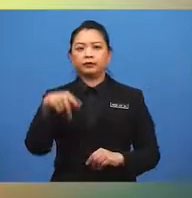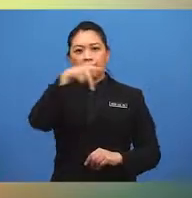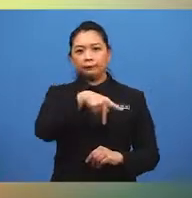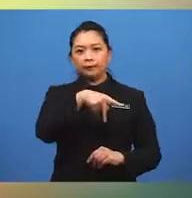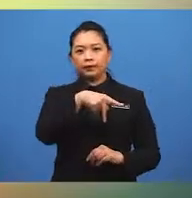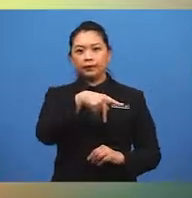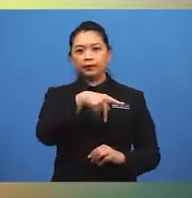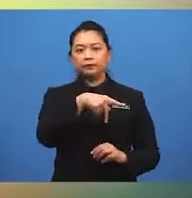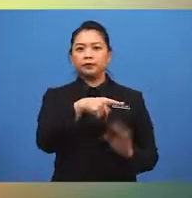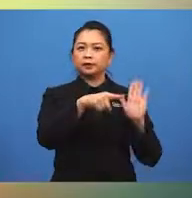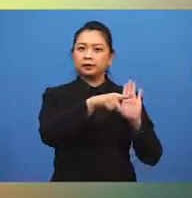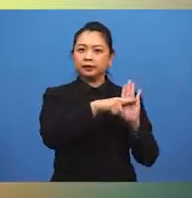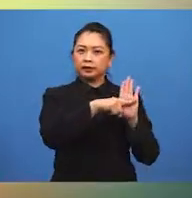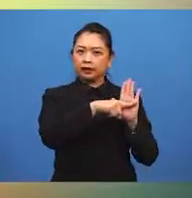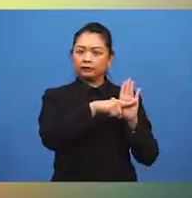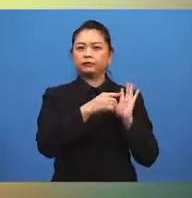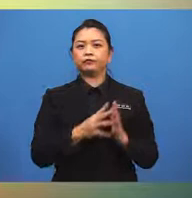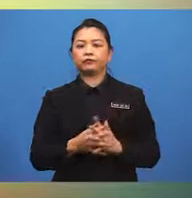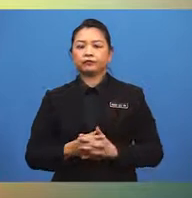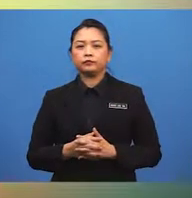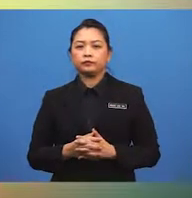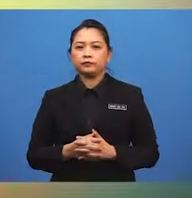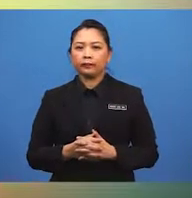P akan bercas negatif.